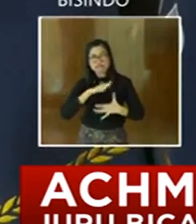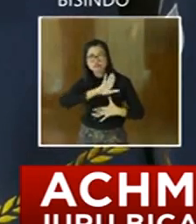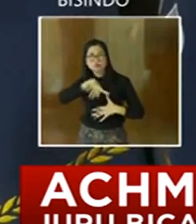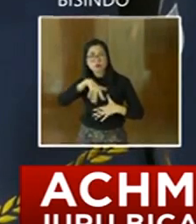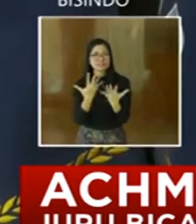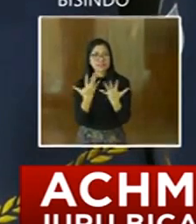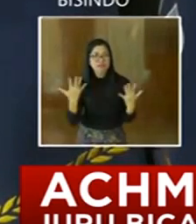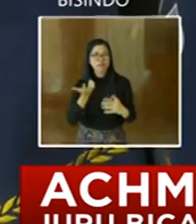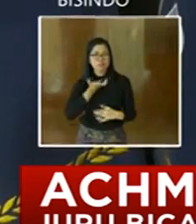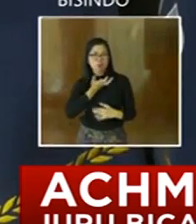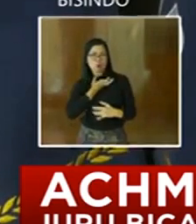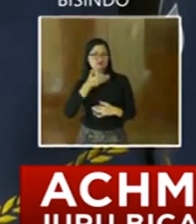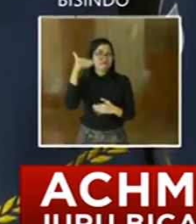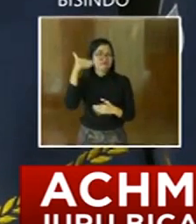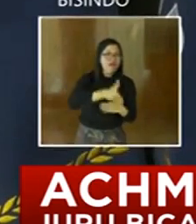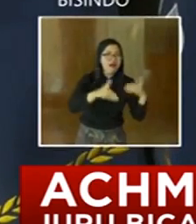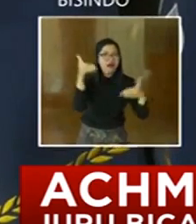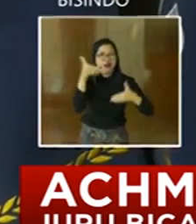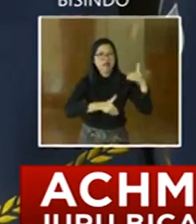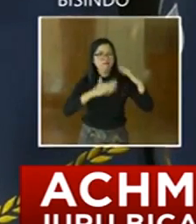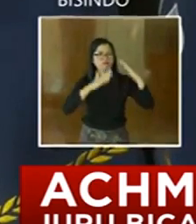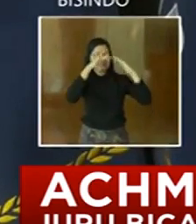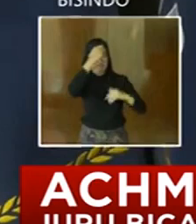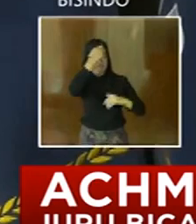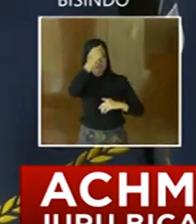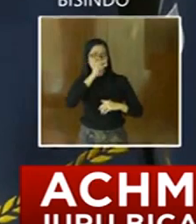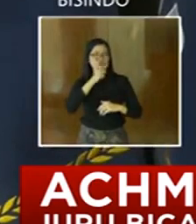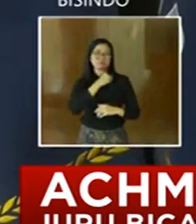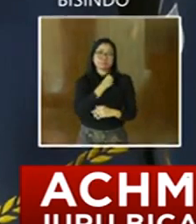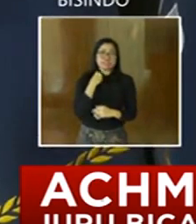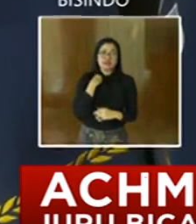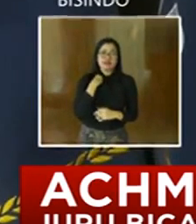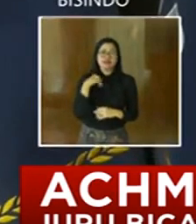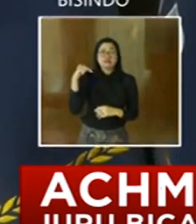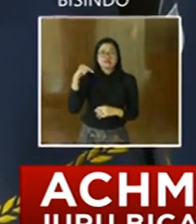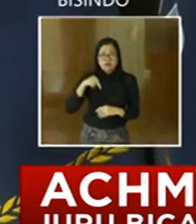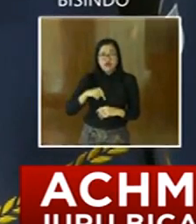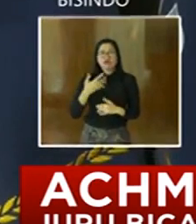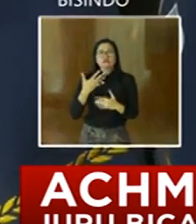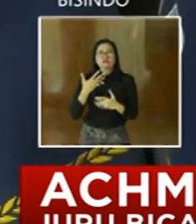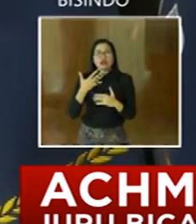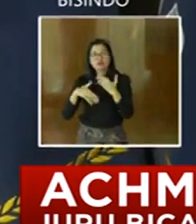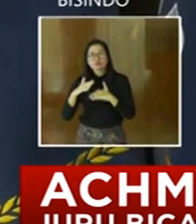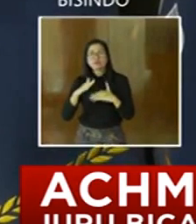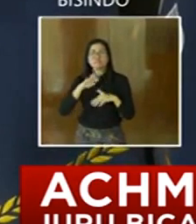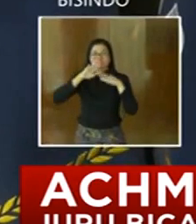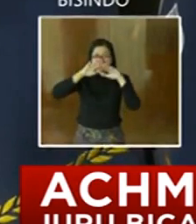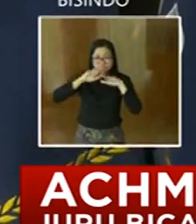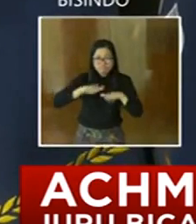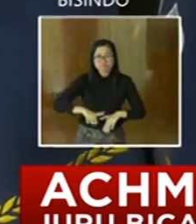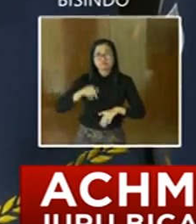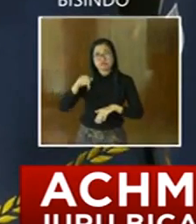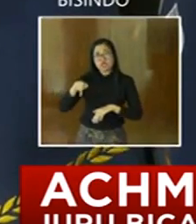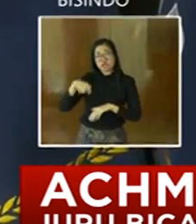masyarakat semuanya ingin datang untuk memeriksakan diri saat ini yang menghilang sudah mulai lebih tertata karena mereka menyadari